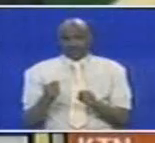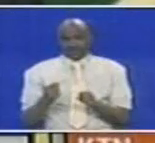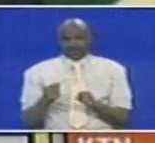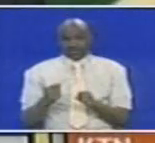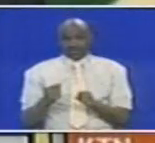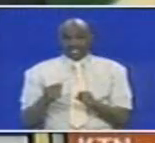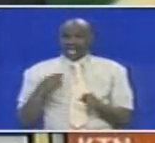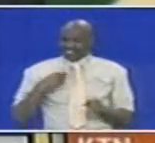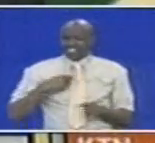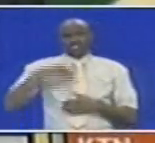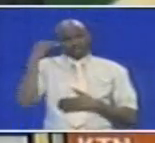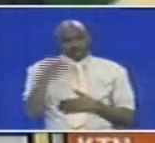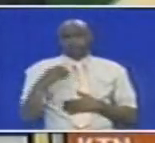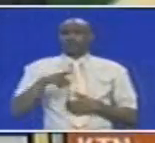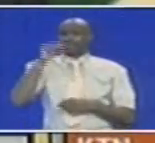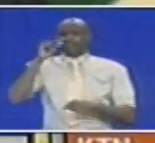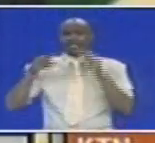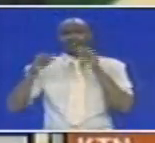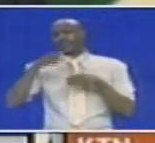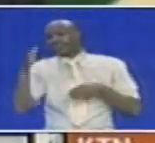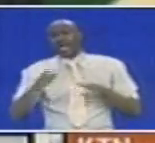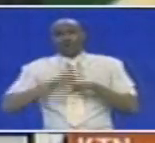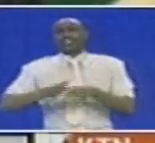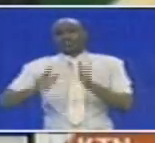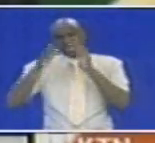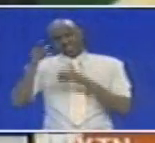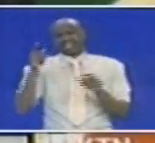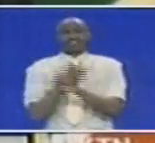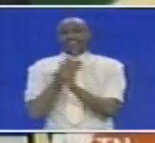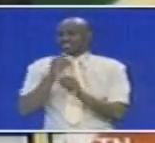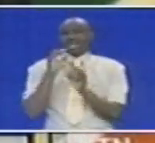stop picking passengers at undesignated stops?